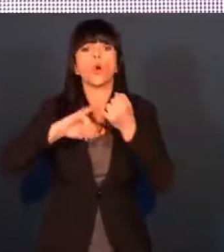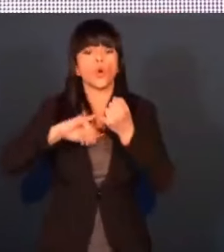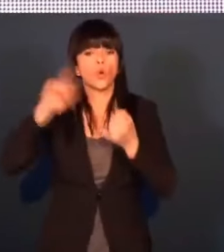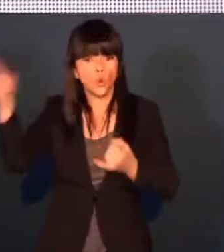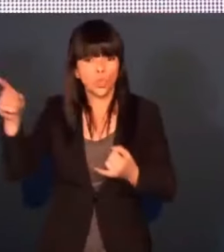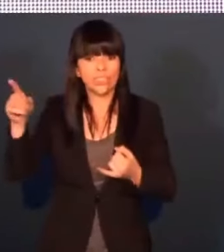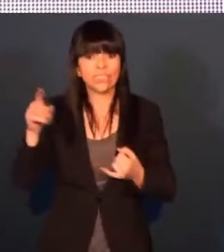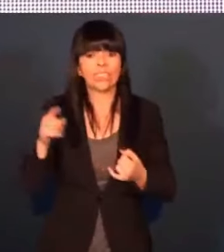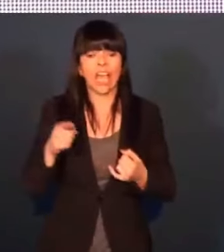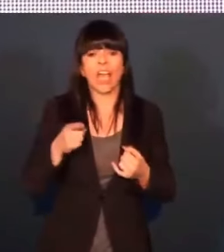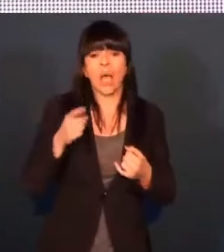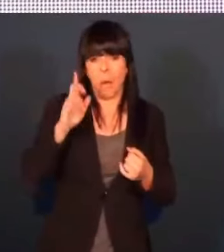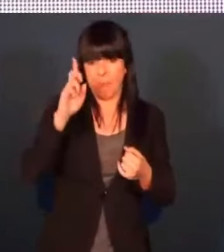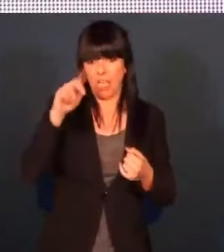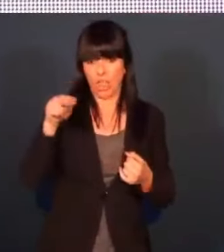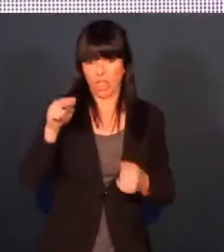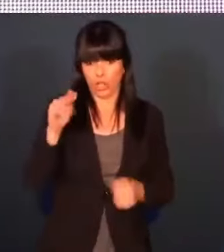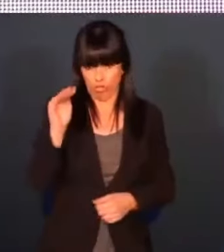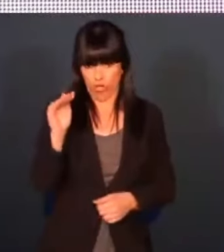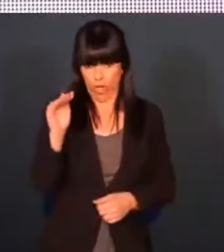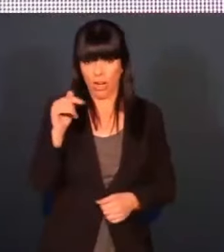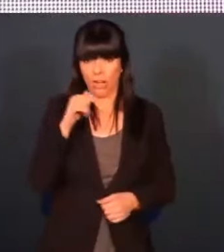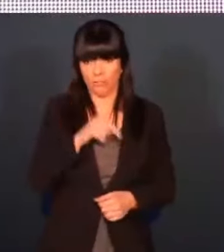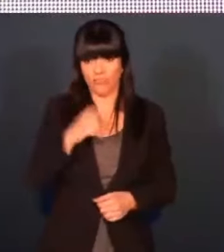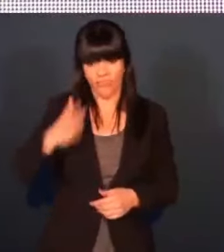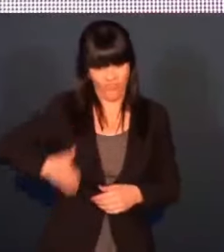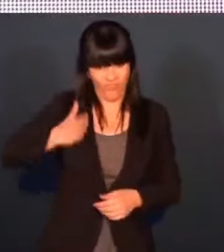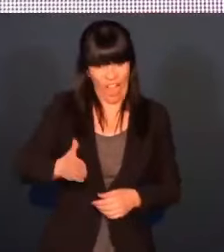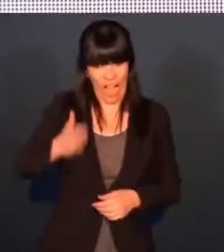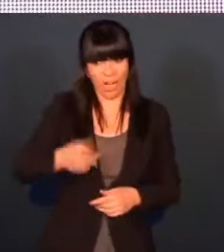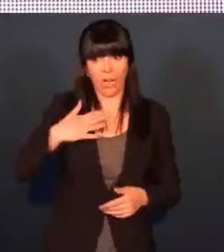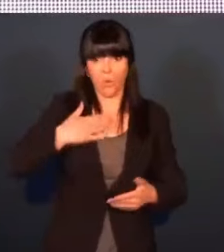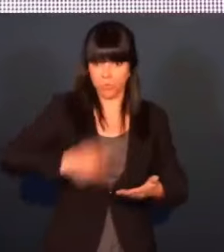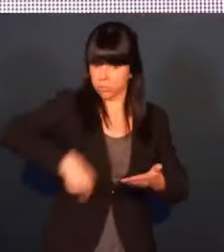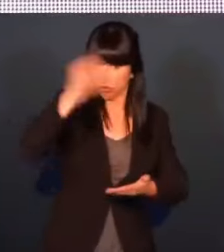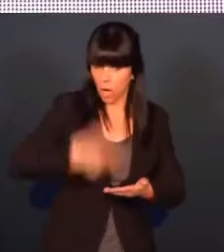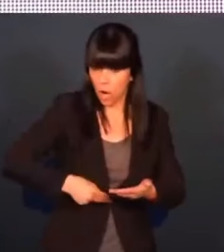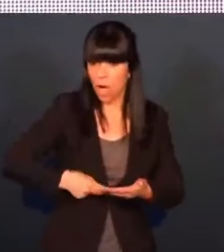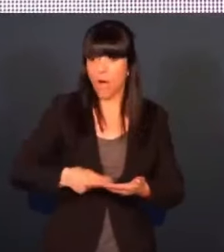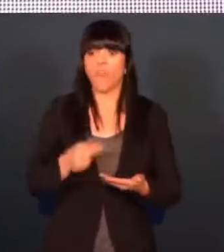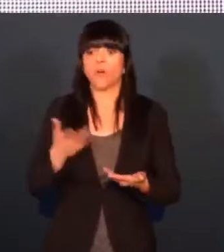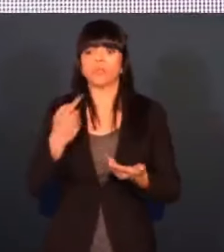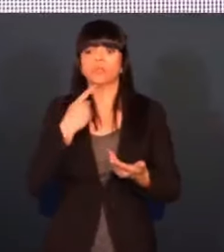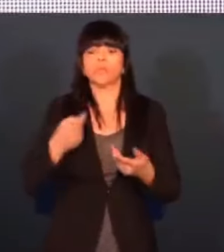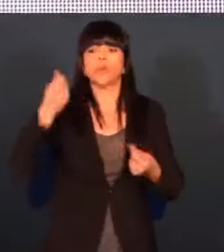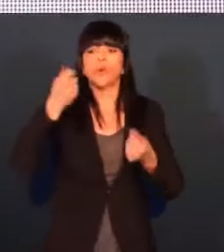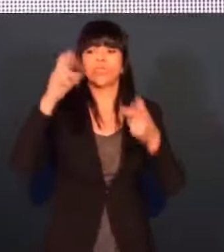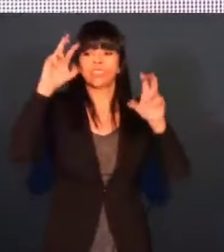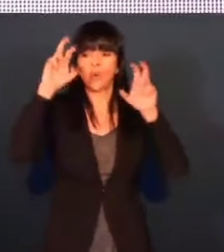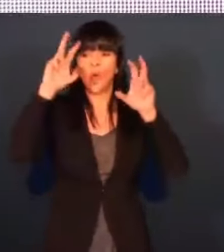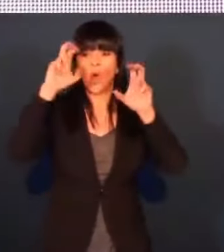БДЖ вече сключи договор с Deutsche Bahn за закупуване на над 70 вагона, които отговарят на всички европейски стандарти и